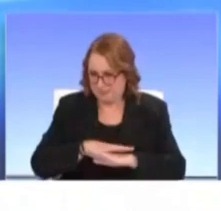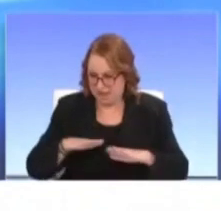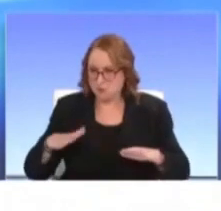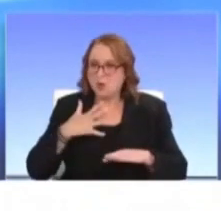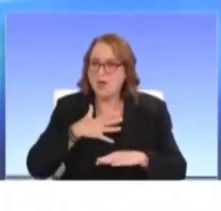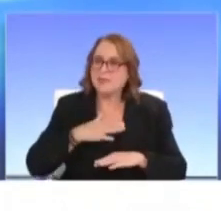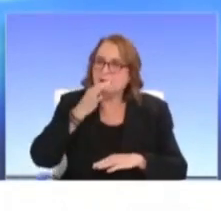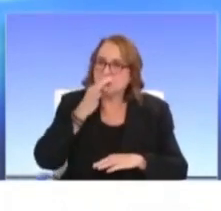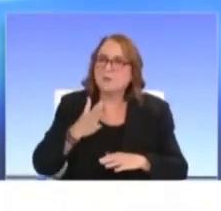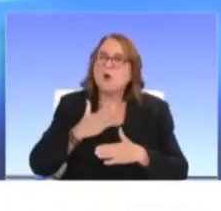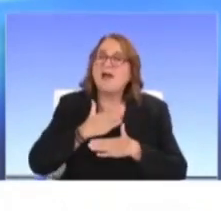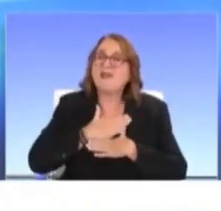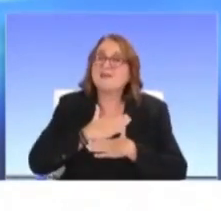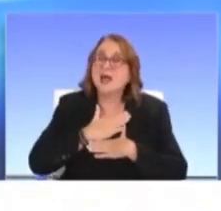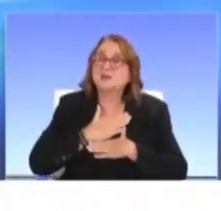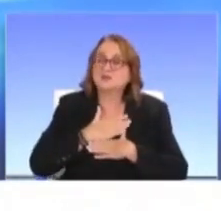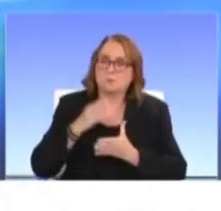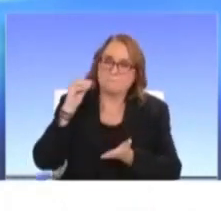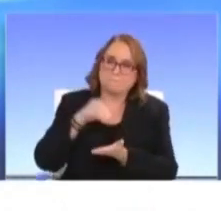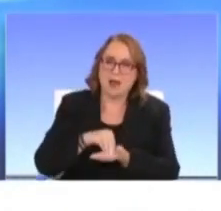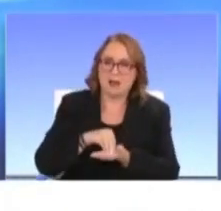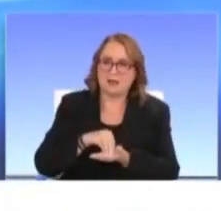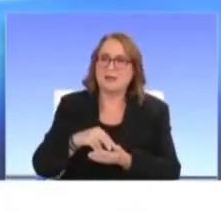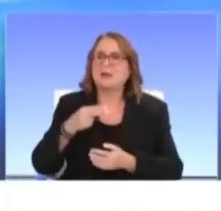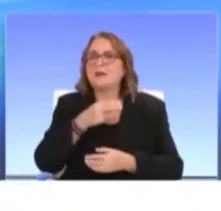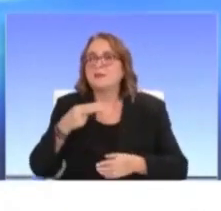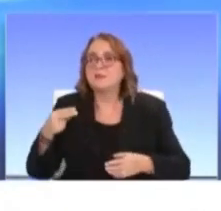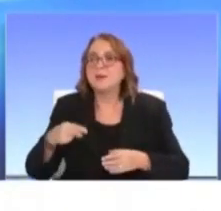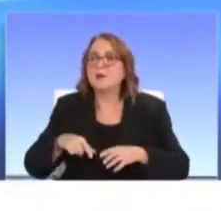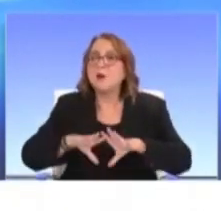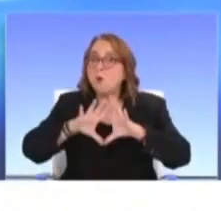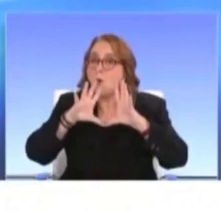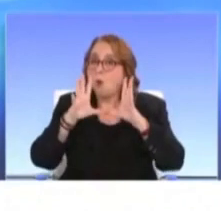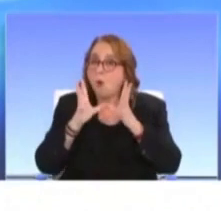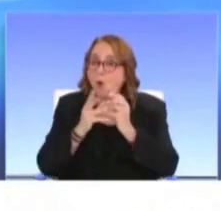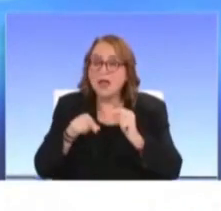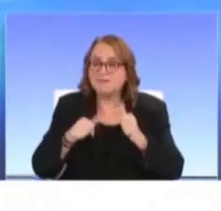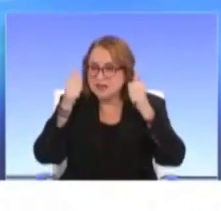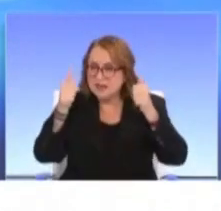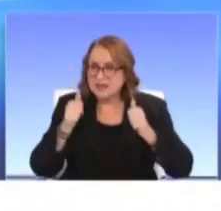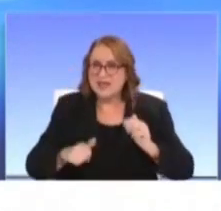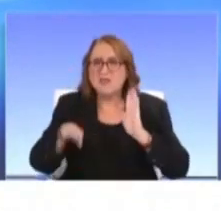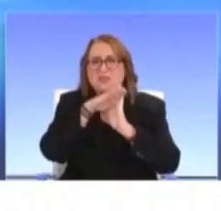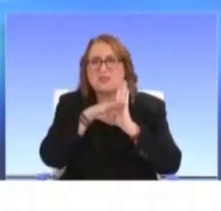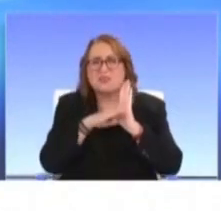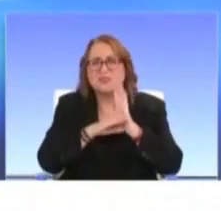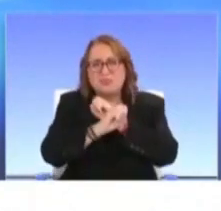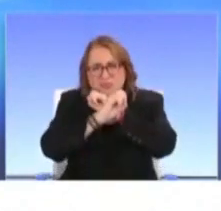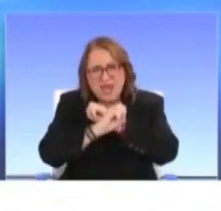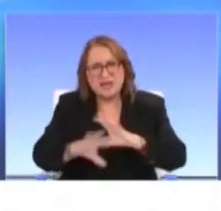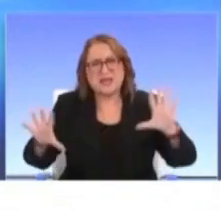χάσει τα λεφτά ή να ανοίξει το δρόμο. Ο δρόμος άνοιξε όμως και η συζήτηση άνοιξε. Γιατί είναι προφανές ότι η Αμερική έφυγε όπως ήθελε από το